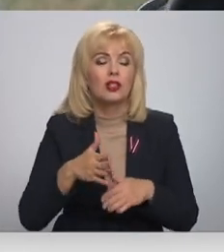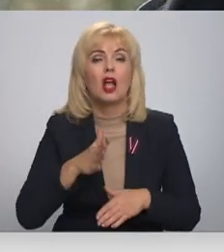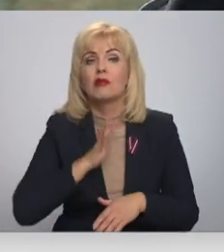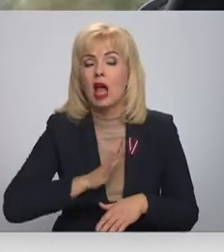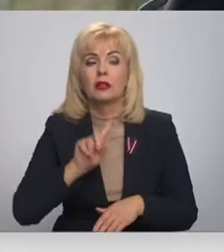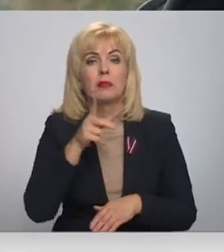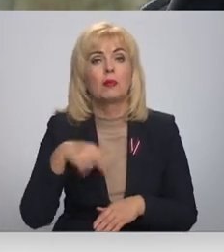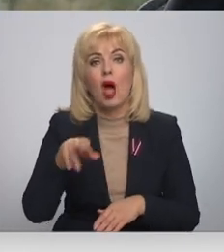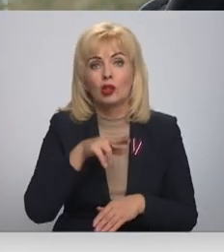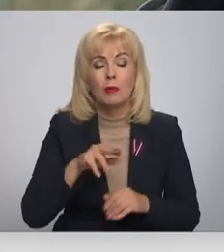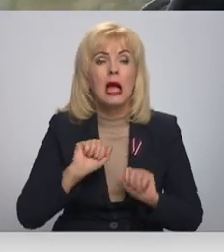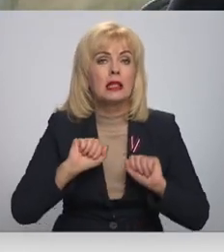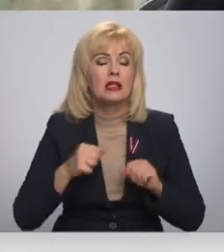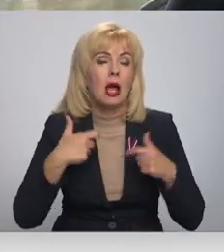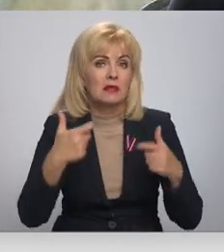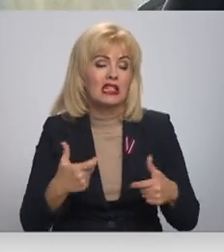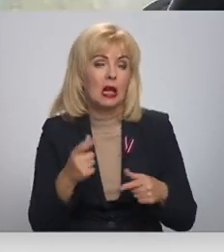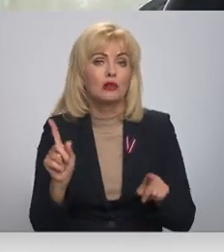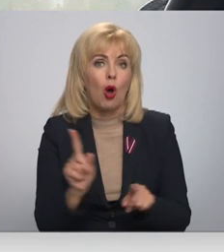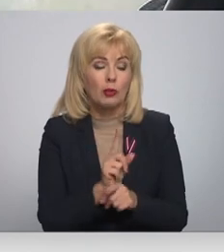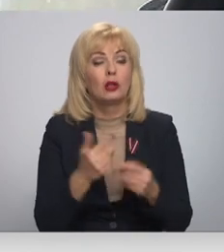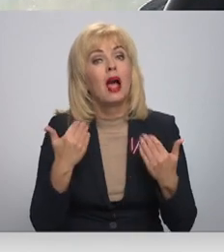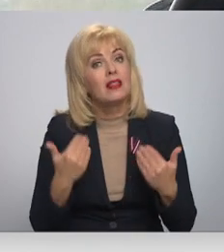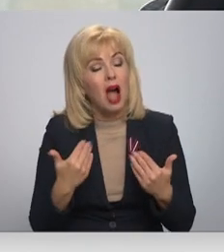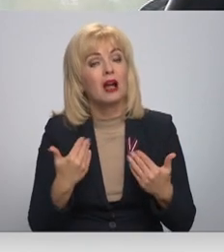1. decembri, kad ziemas riepas ir obligātas, bet uzlikt